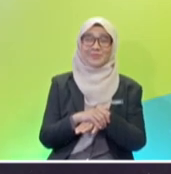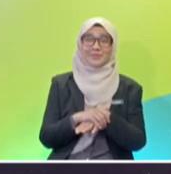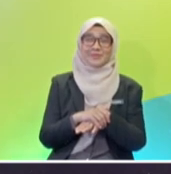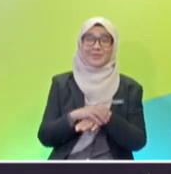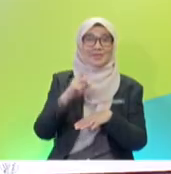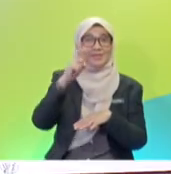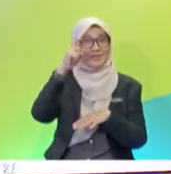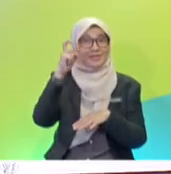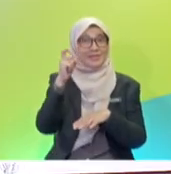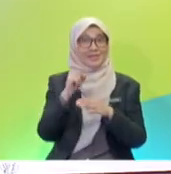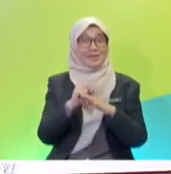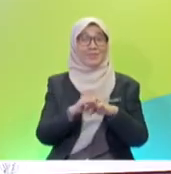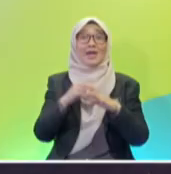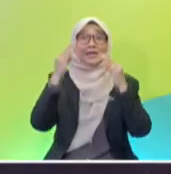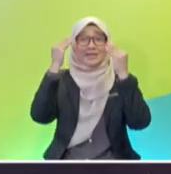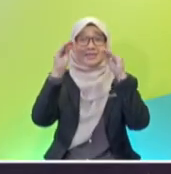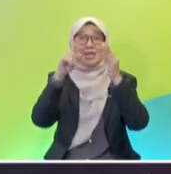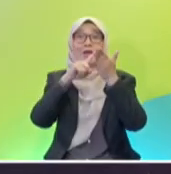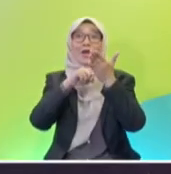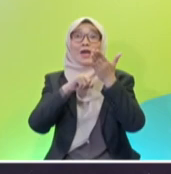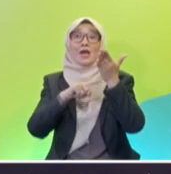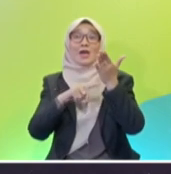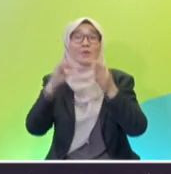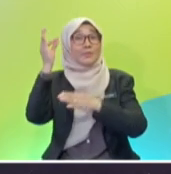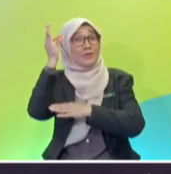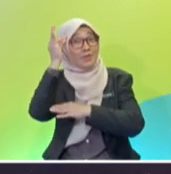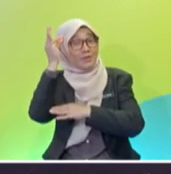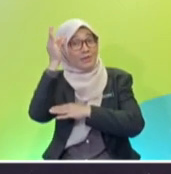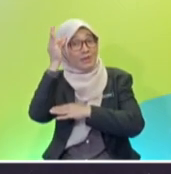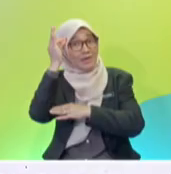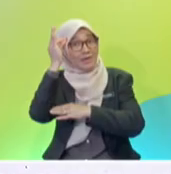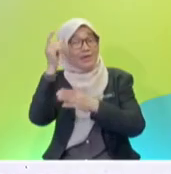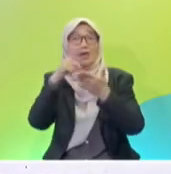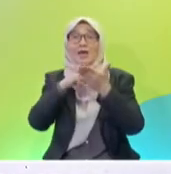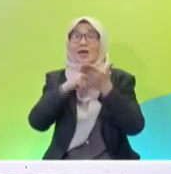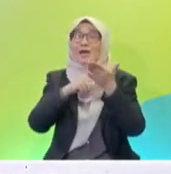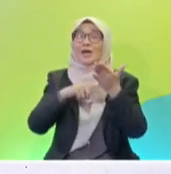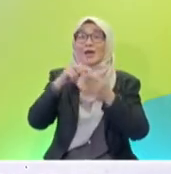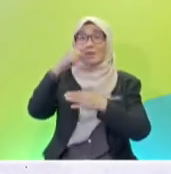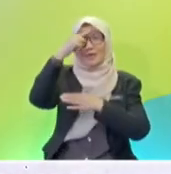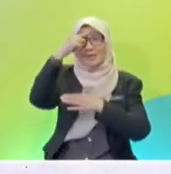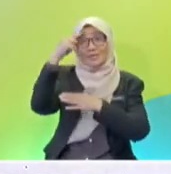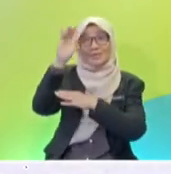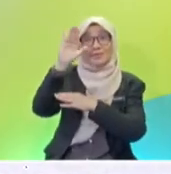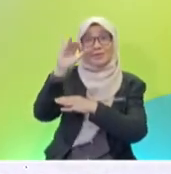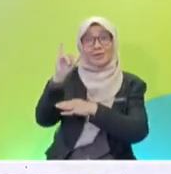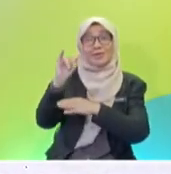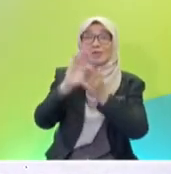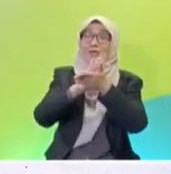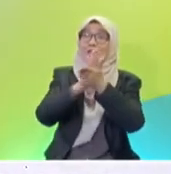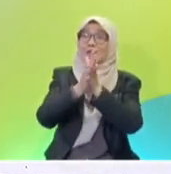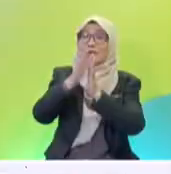Tanya pada cikgu, apa di fikiran, apakah sebabnya